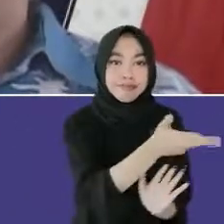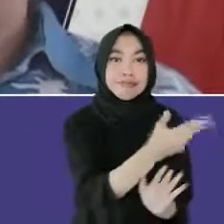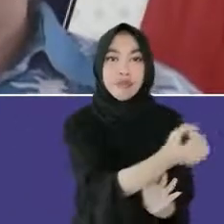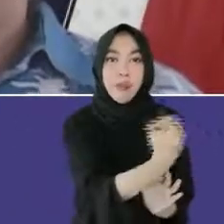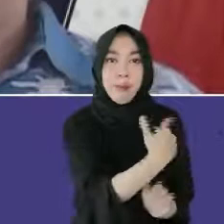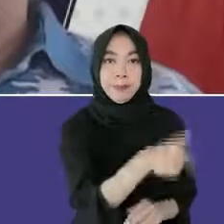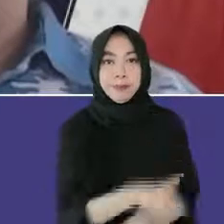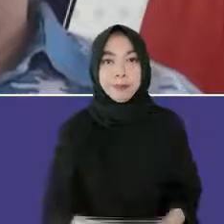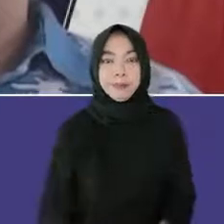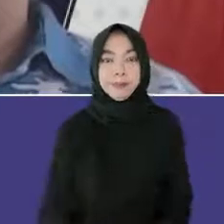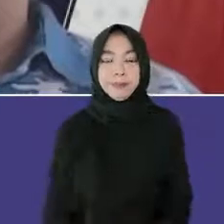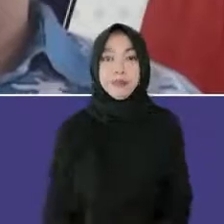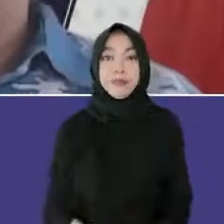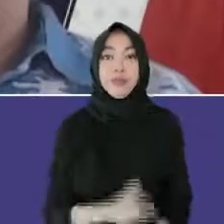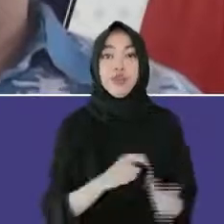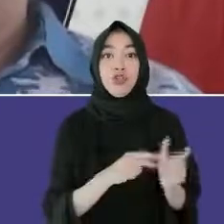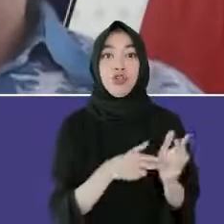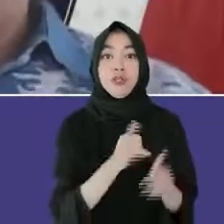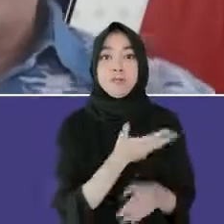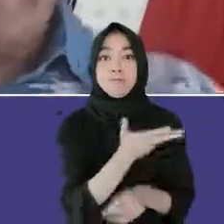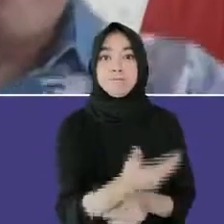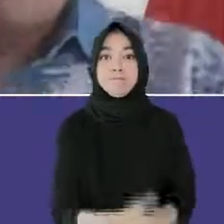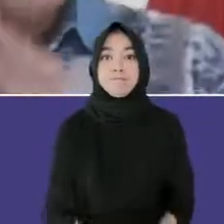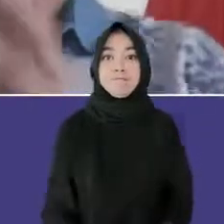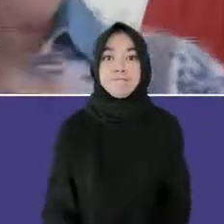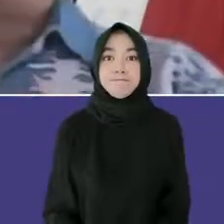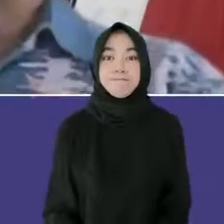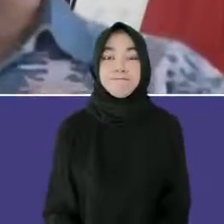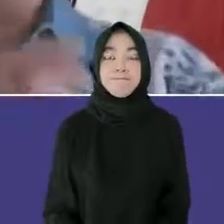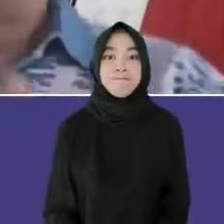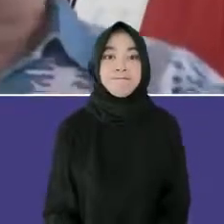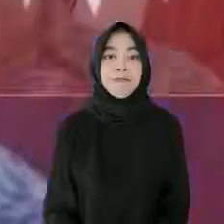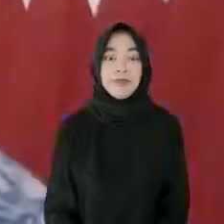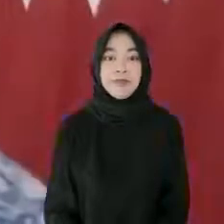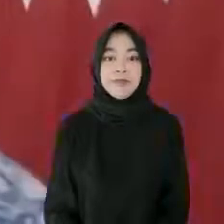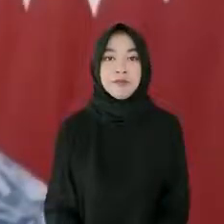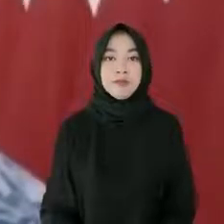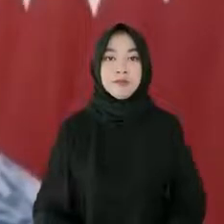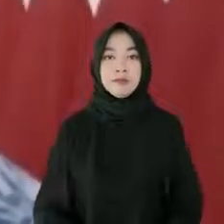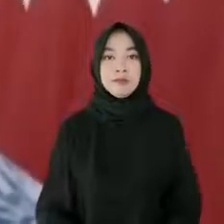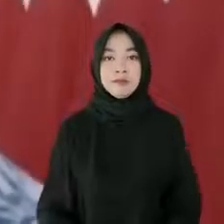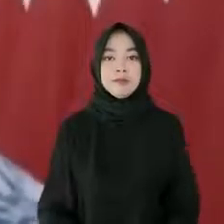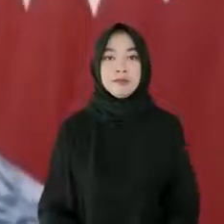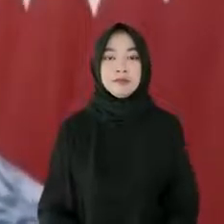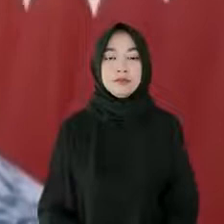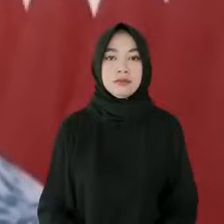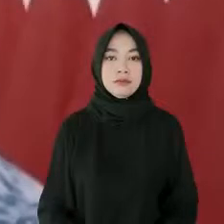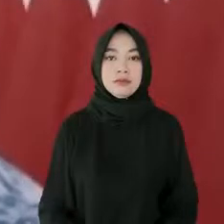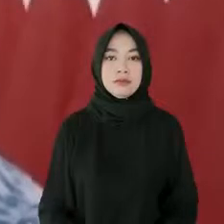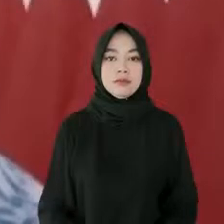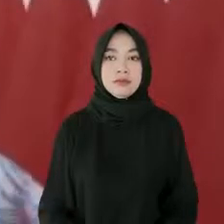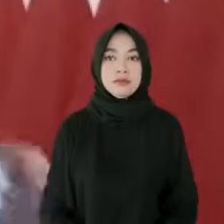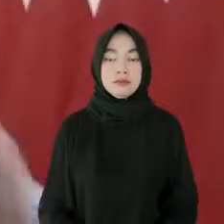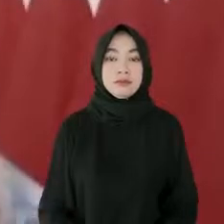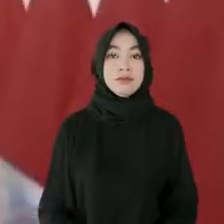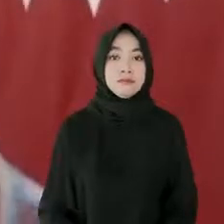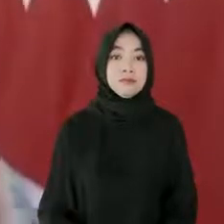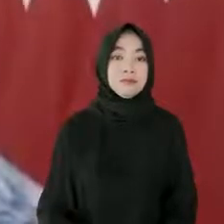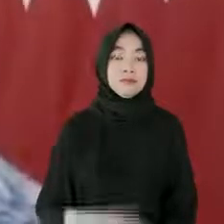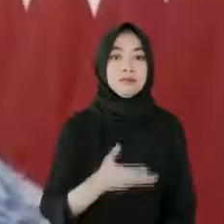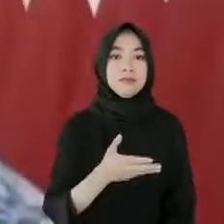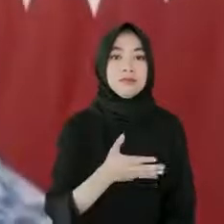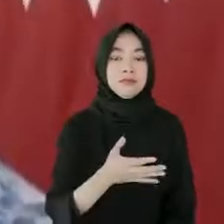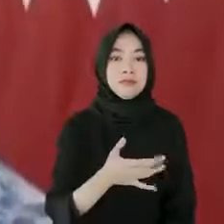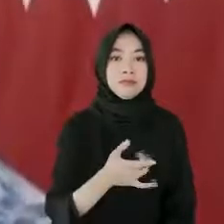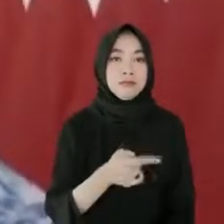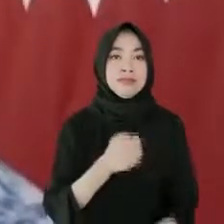oleh narasumber Pak Soni silakan baik ngasih Patrol jadi memang ke untuk mendukung Tugasnya